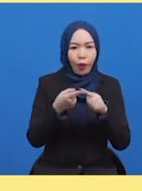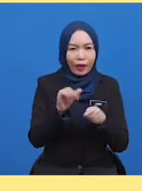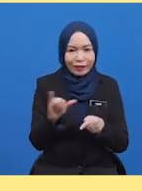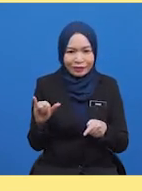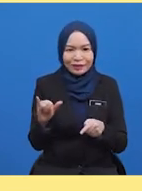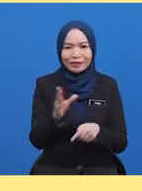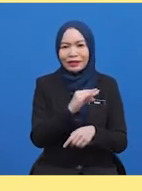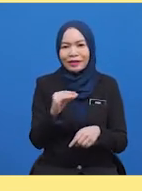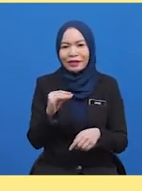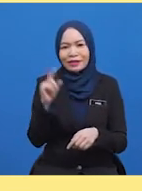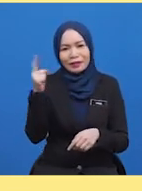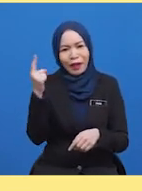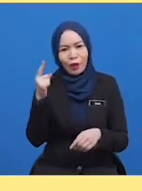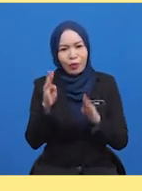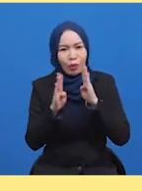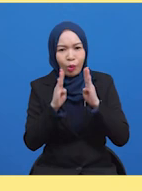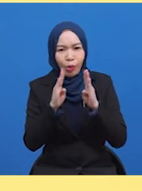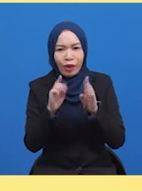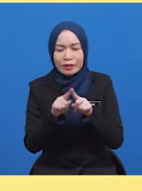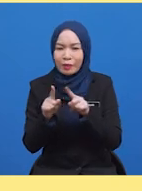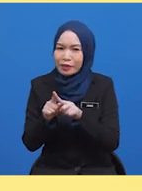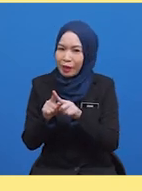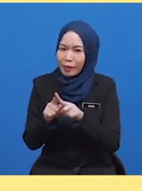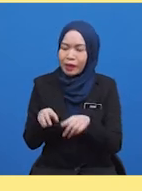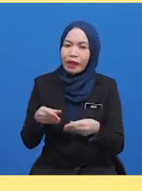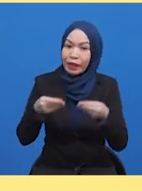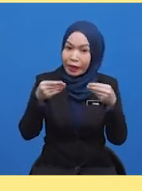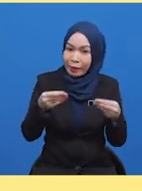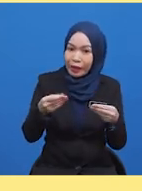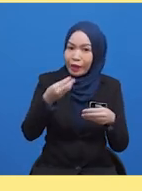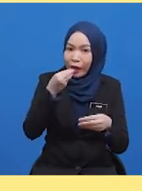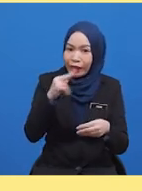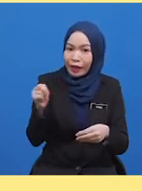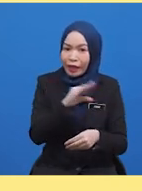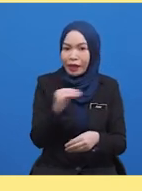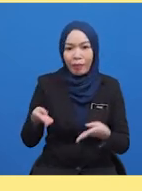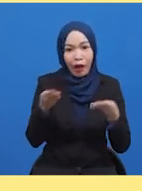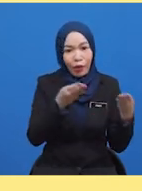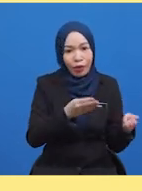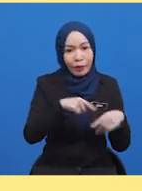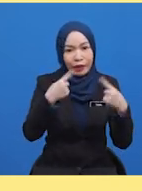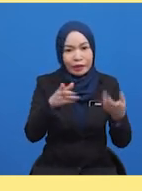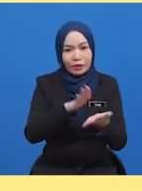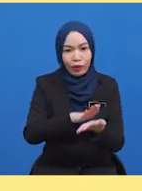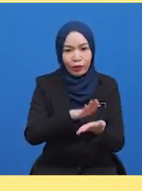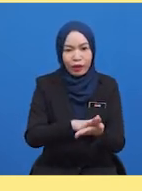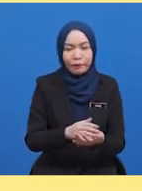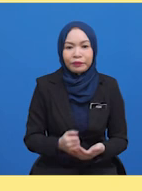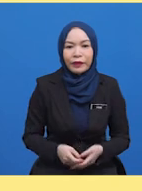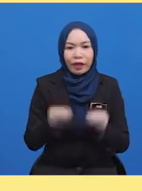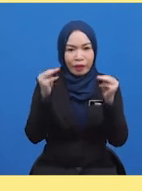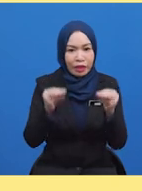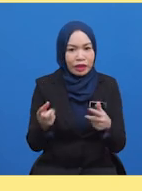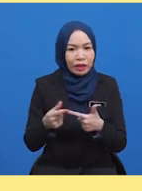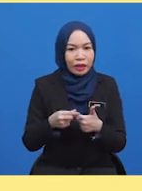diajak berbual bual diberi makanan dan dibawa ke sekolah latah masyarakat